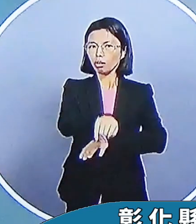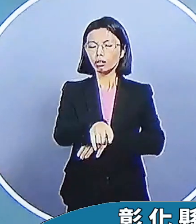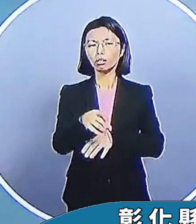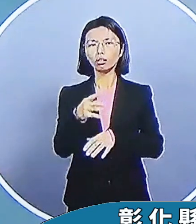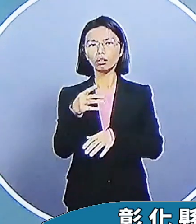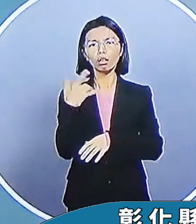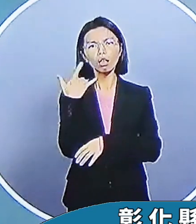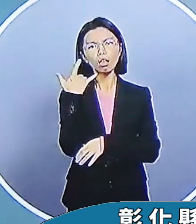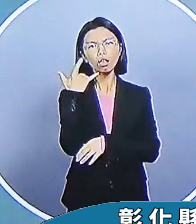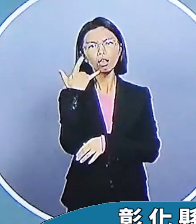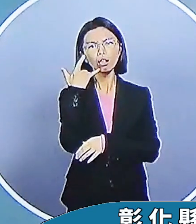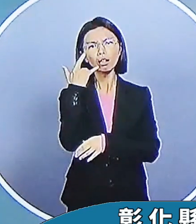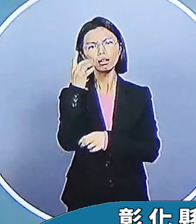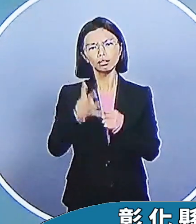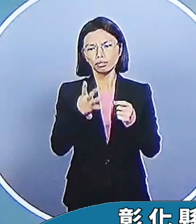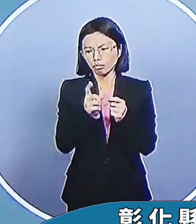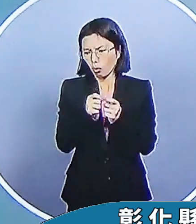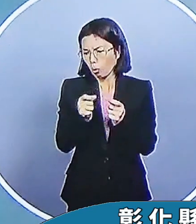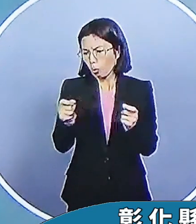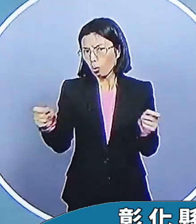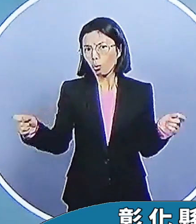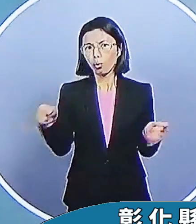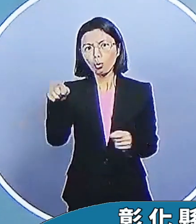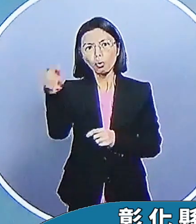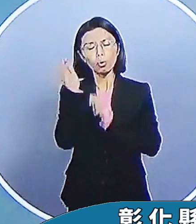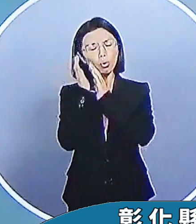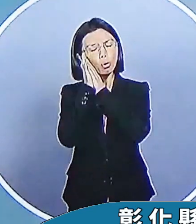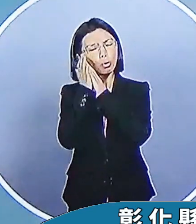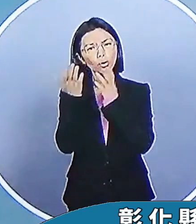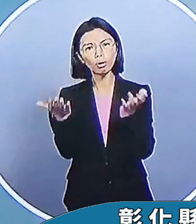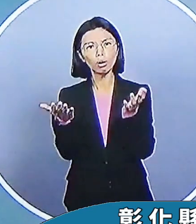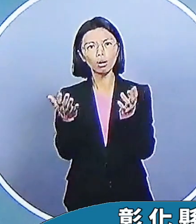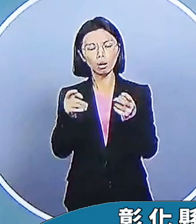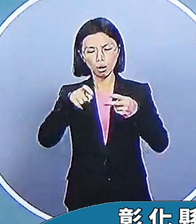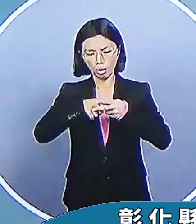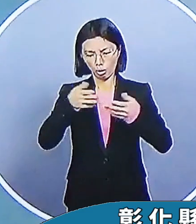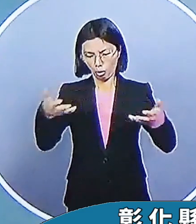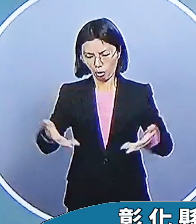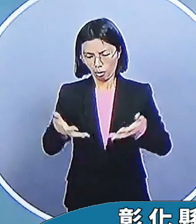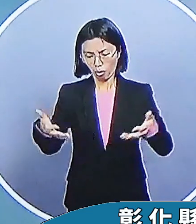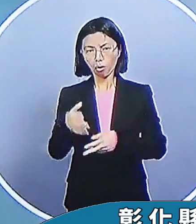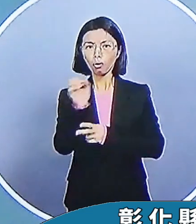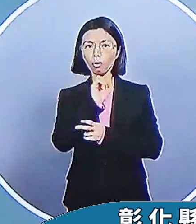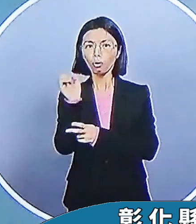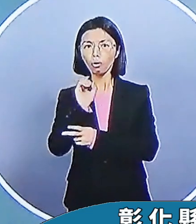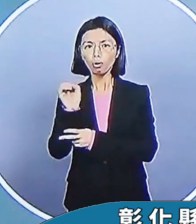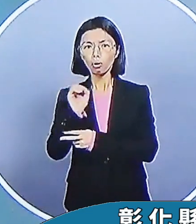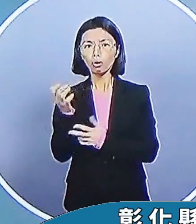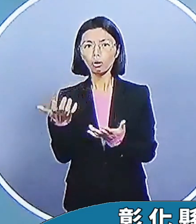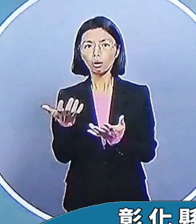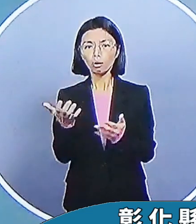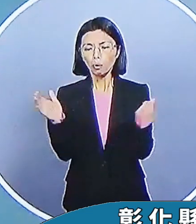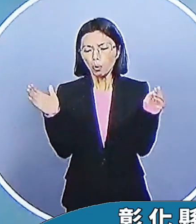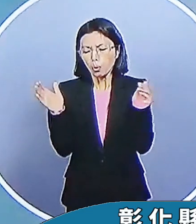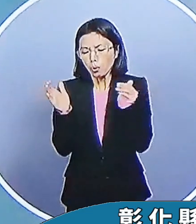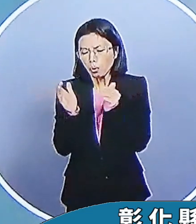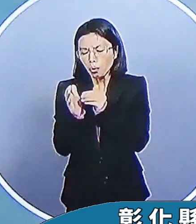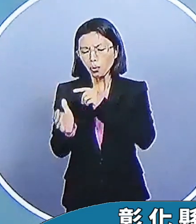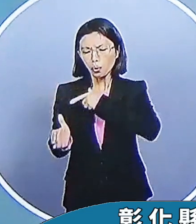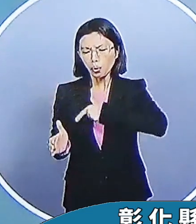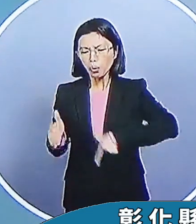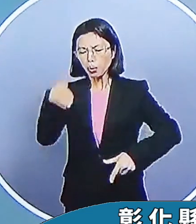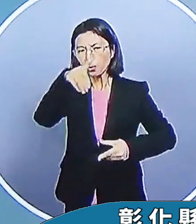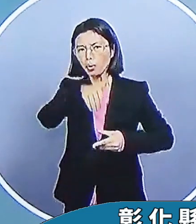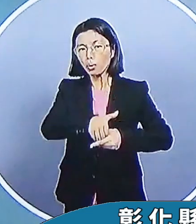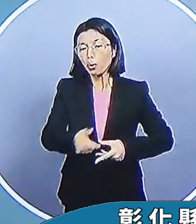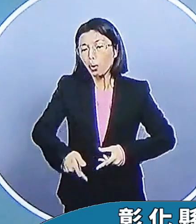四年拢困起啊吗？四年你这个工程完全拢无顶无当。到要选举啊，你